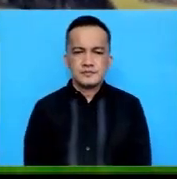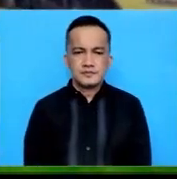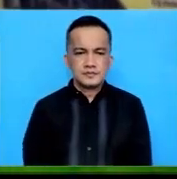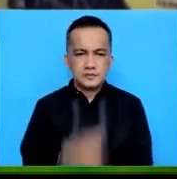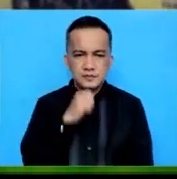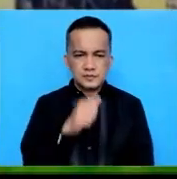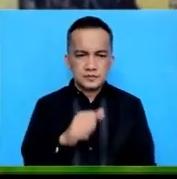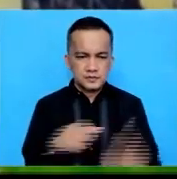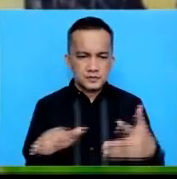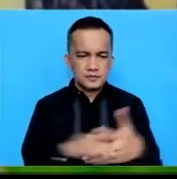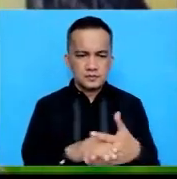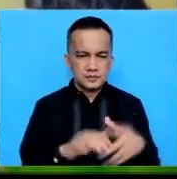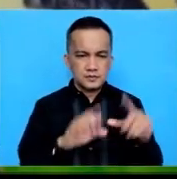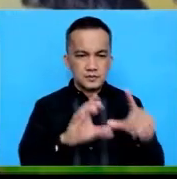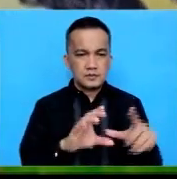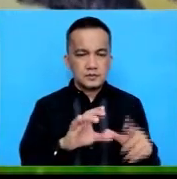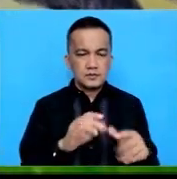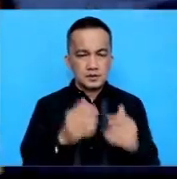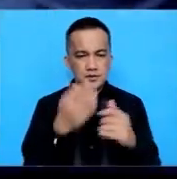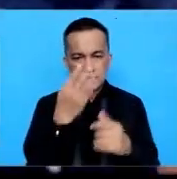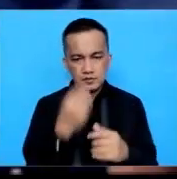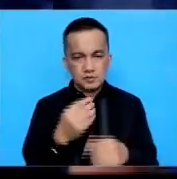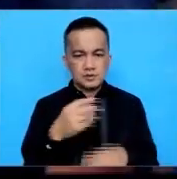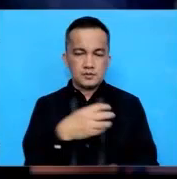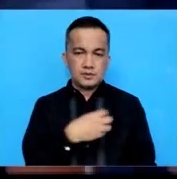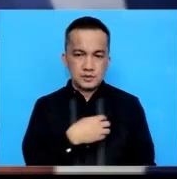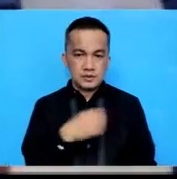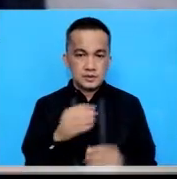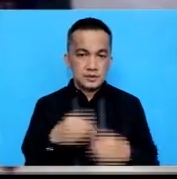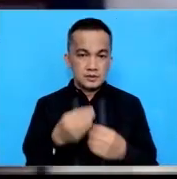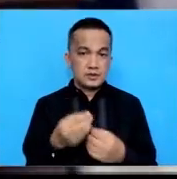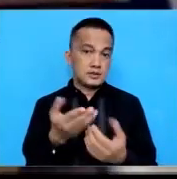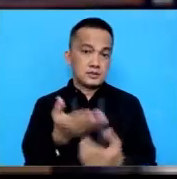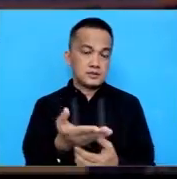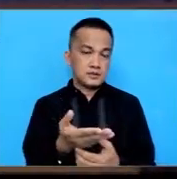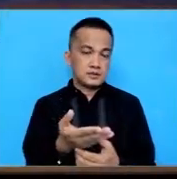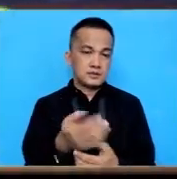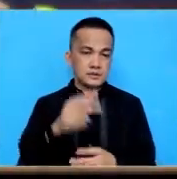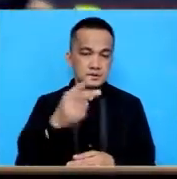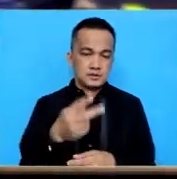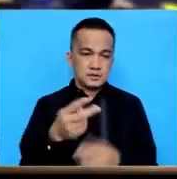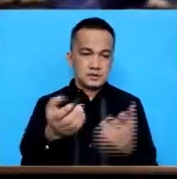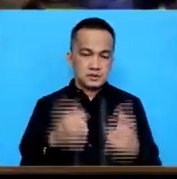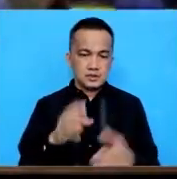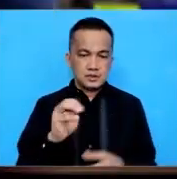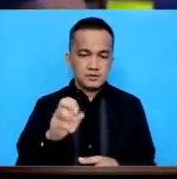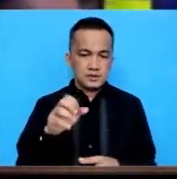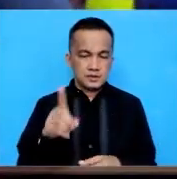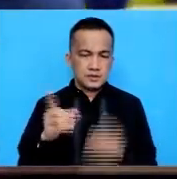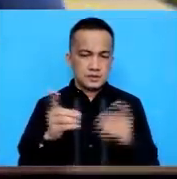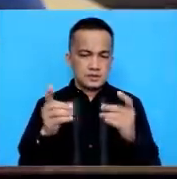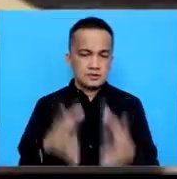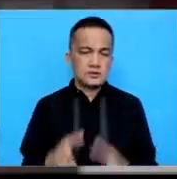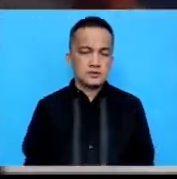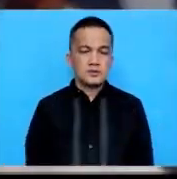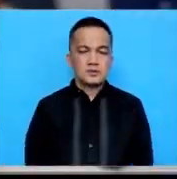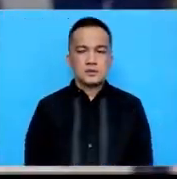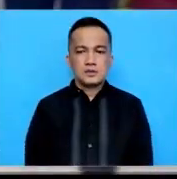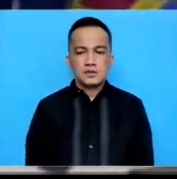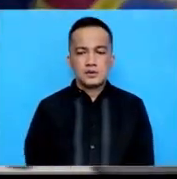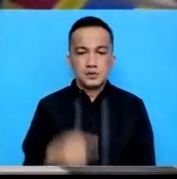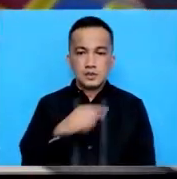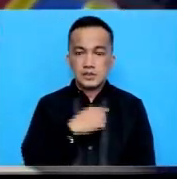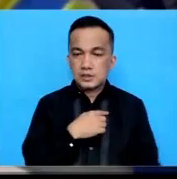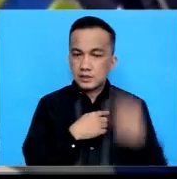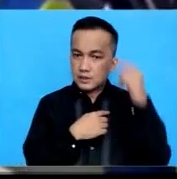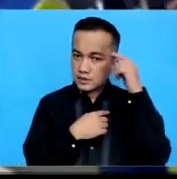kasong administratibo ang mga natutulog na pulis. Bibigyan pa raw sila ng second chance ng MPD Director. Iniisip din po natin, ma'am, yung